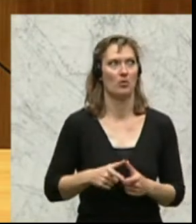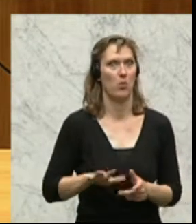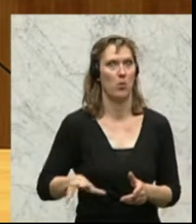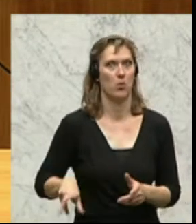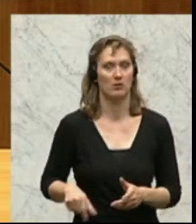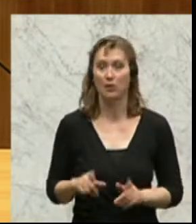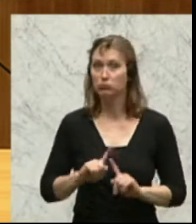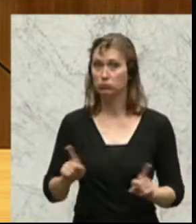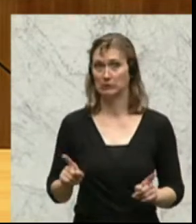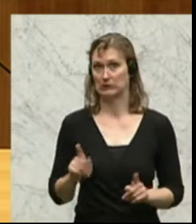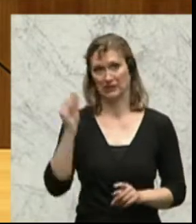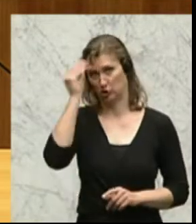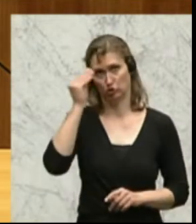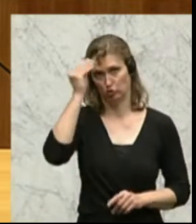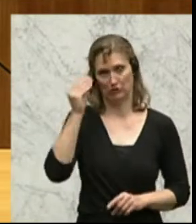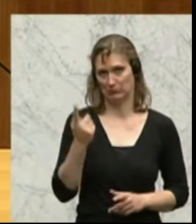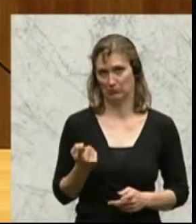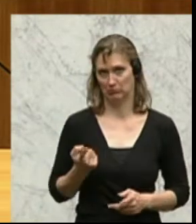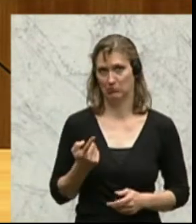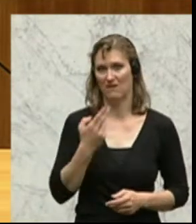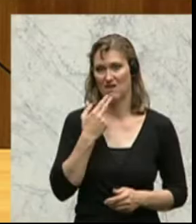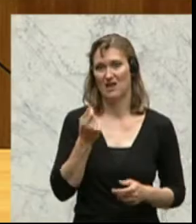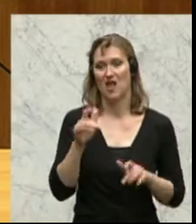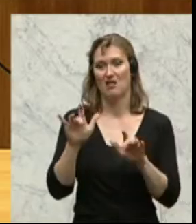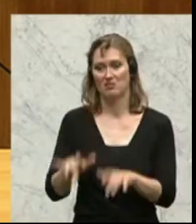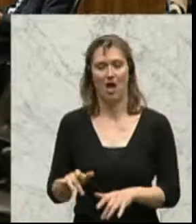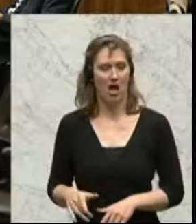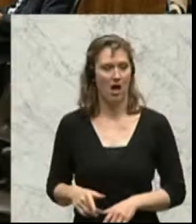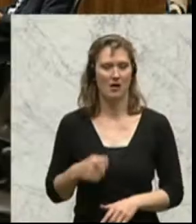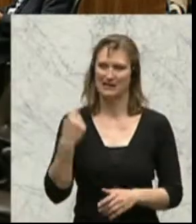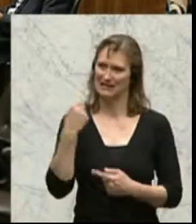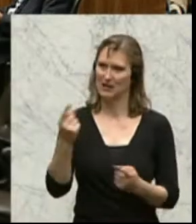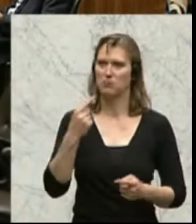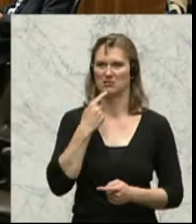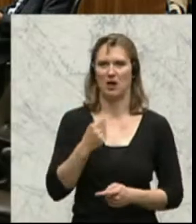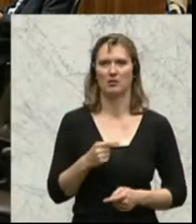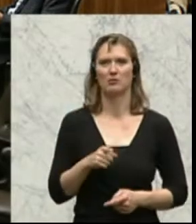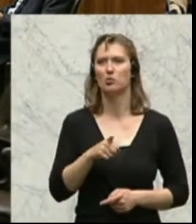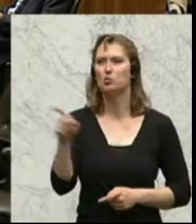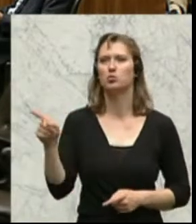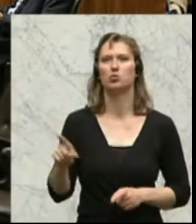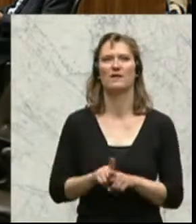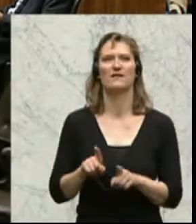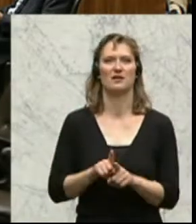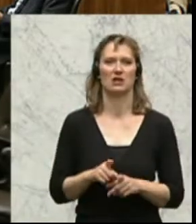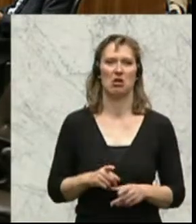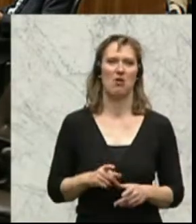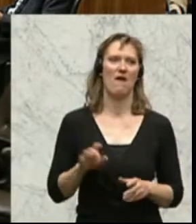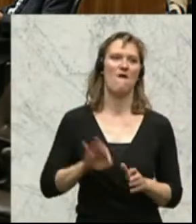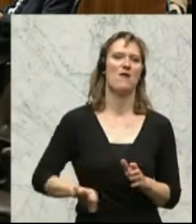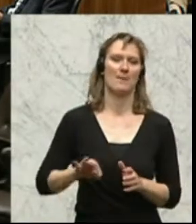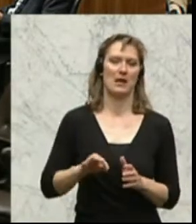nicht geschickt, jenen, die ein Geld haben, zu unterstellen, dass dies nur mit Verbrechen